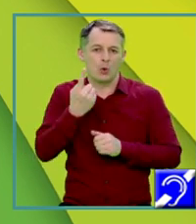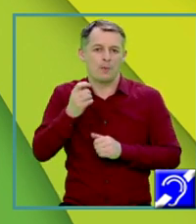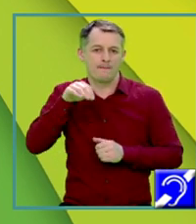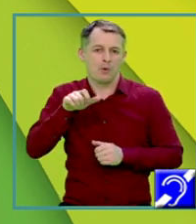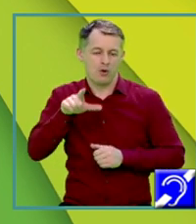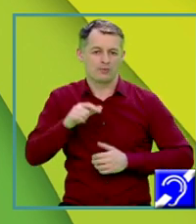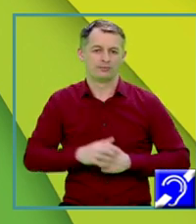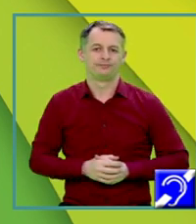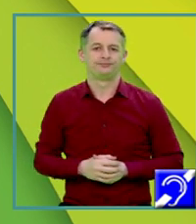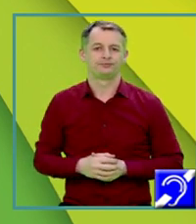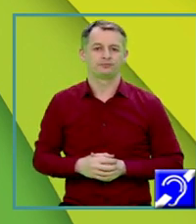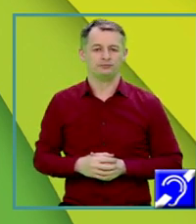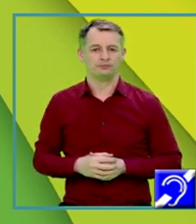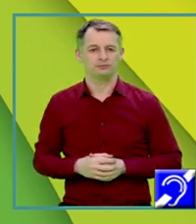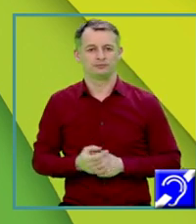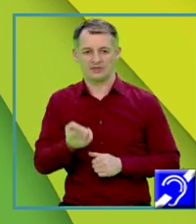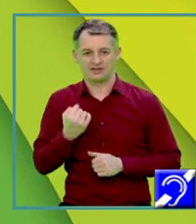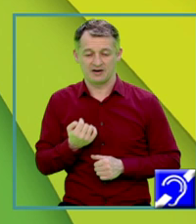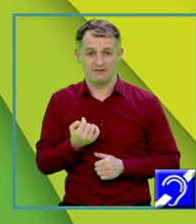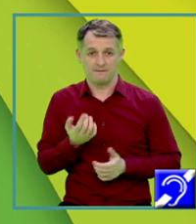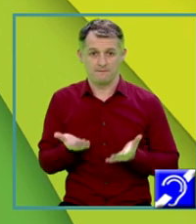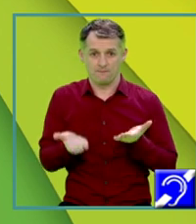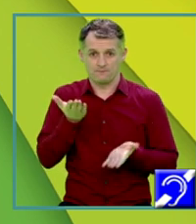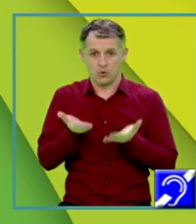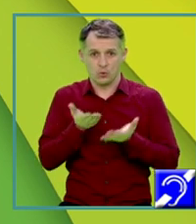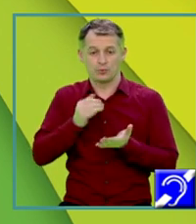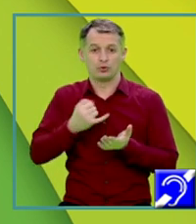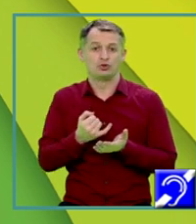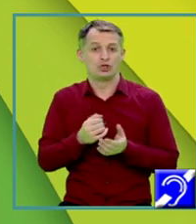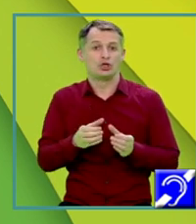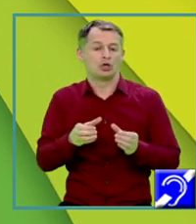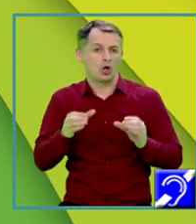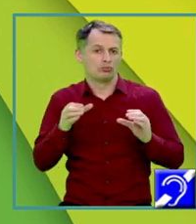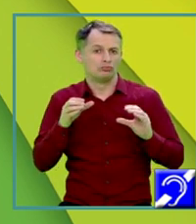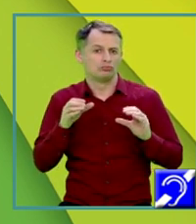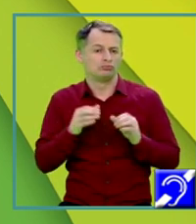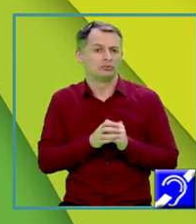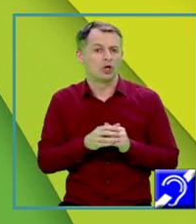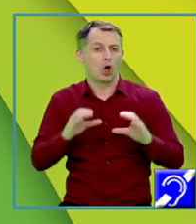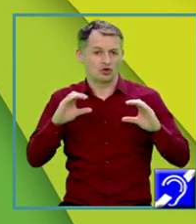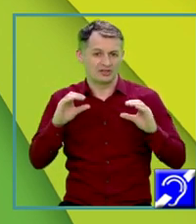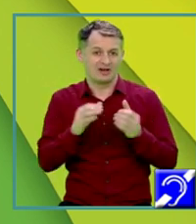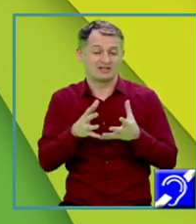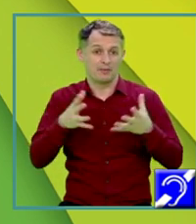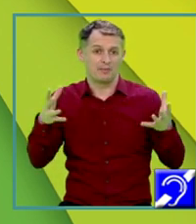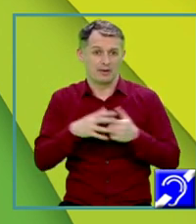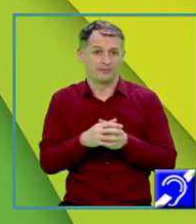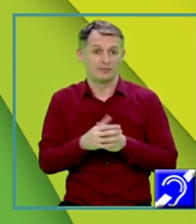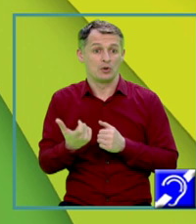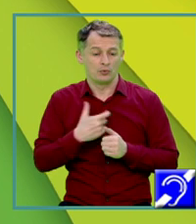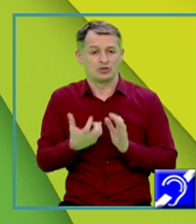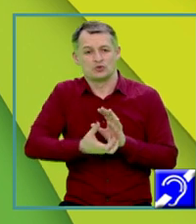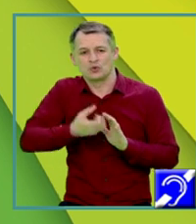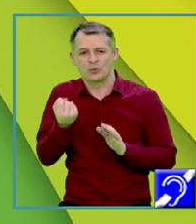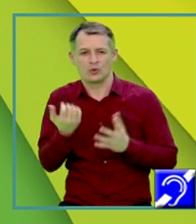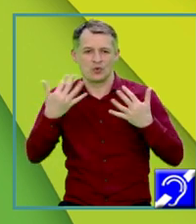Așadar, din volumul soluției și concentrația molară a soluției putem să scoatem numărul de mol